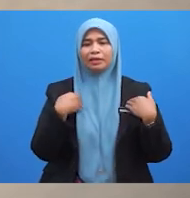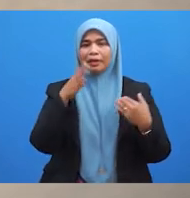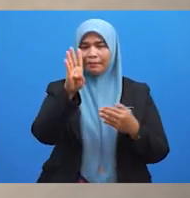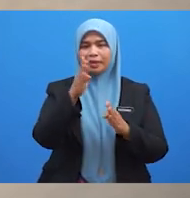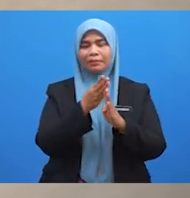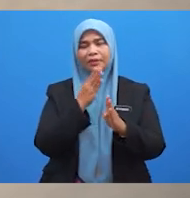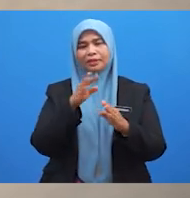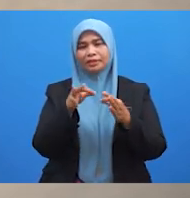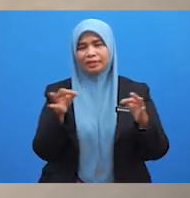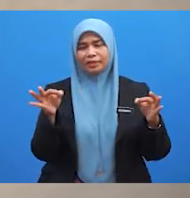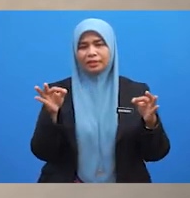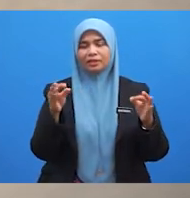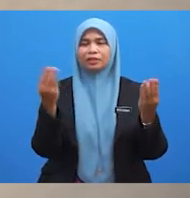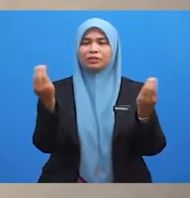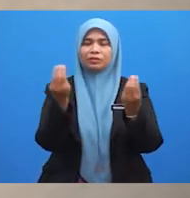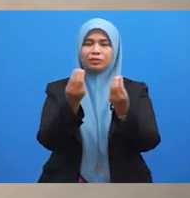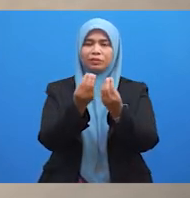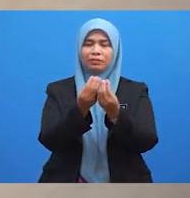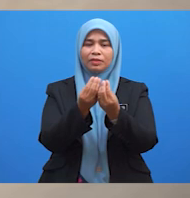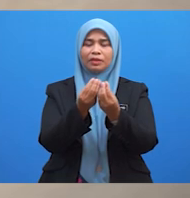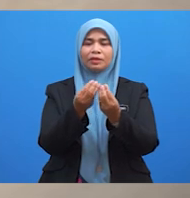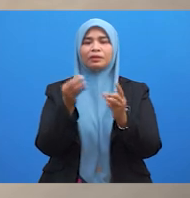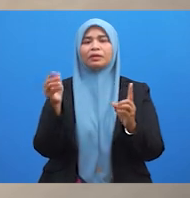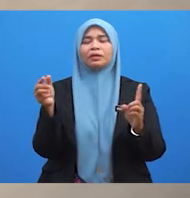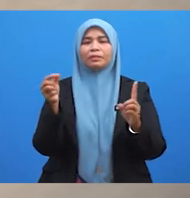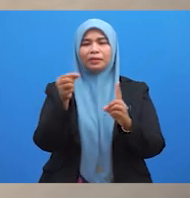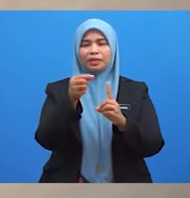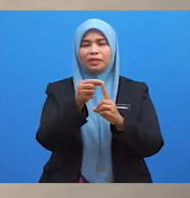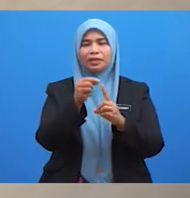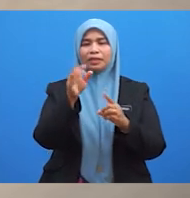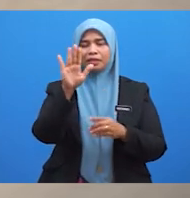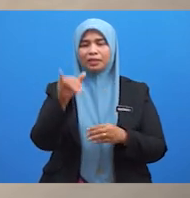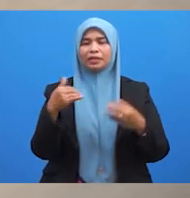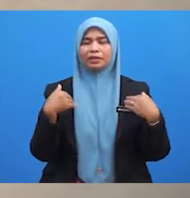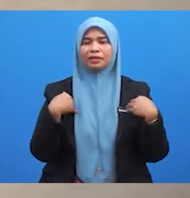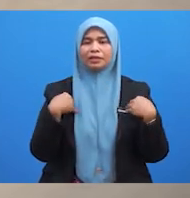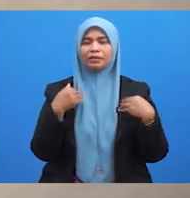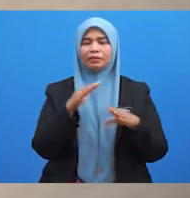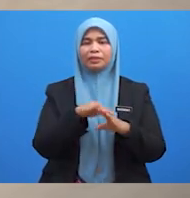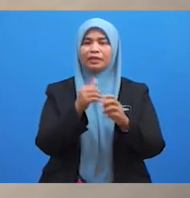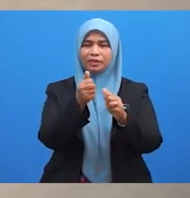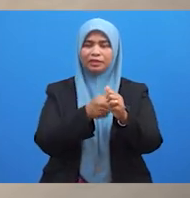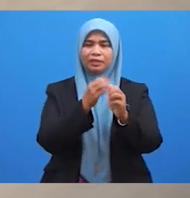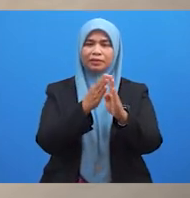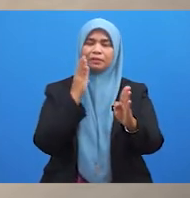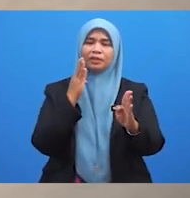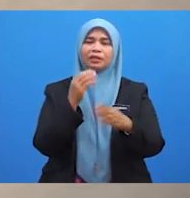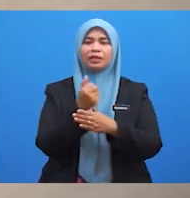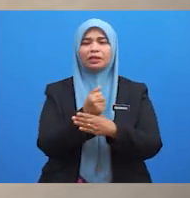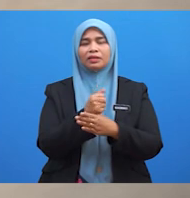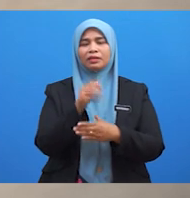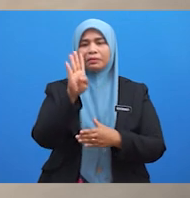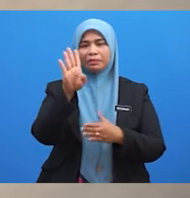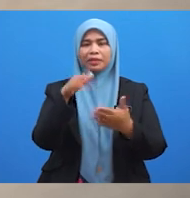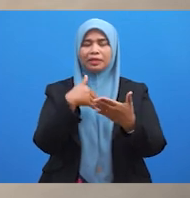ayat. Jumlah patah perkataan yang terdapat pada setiap baris di antara 4